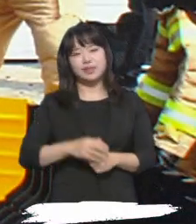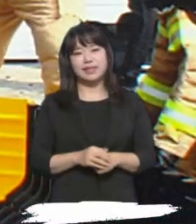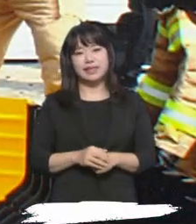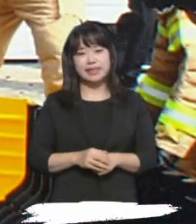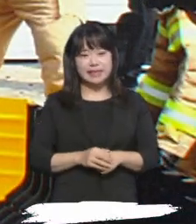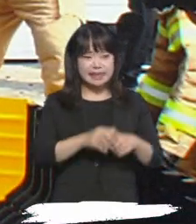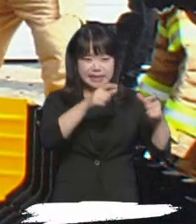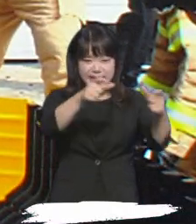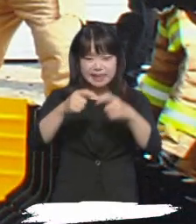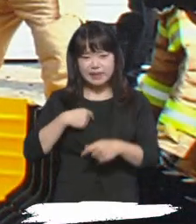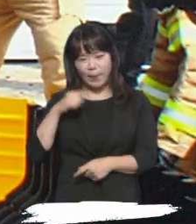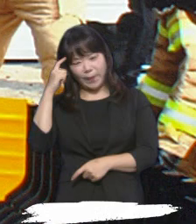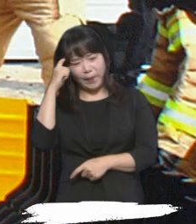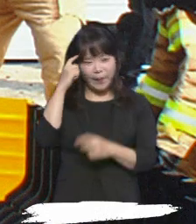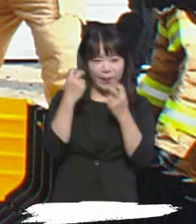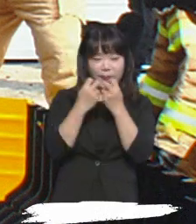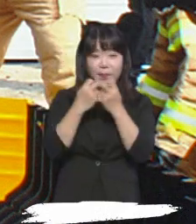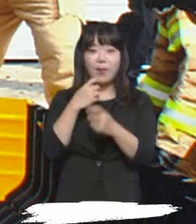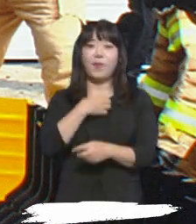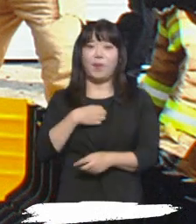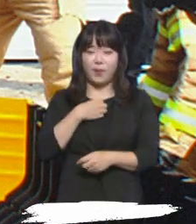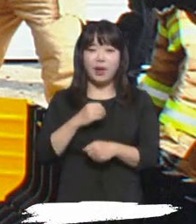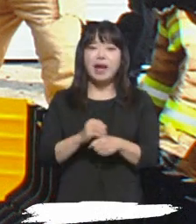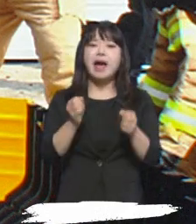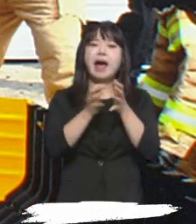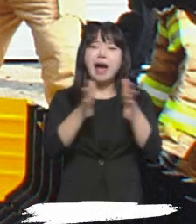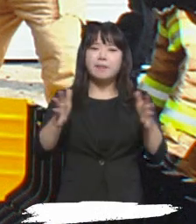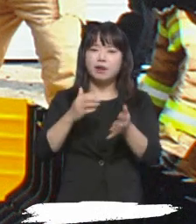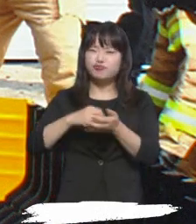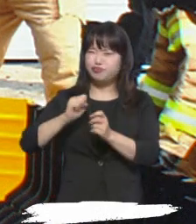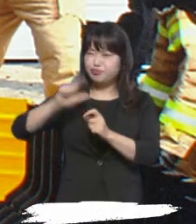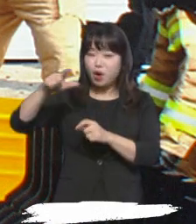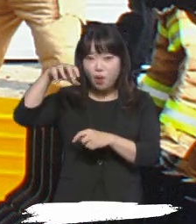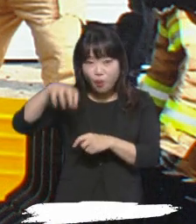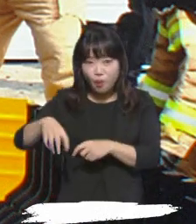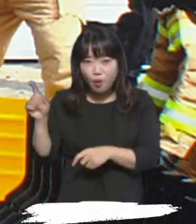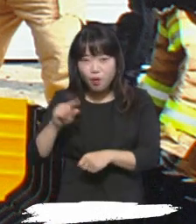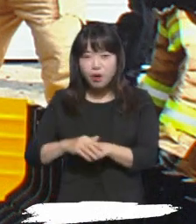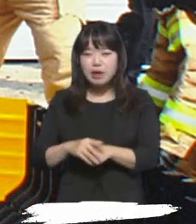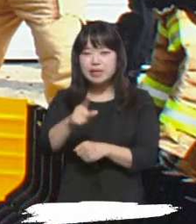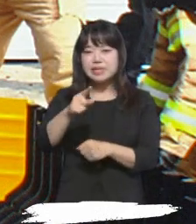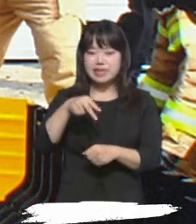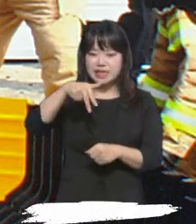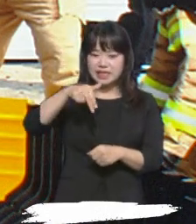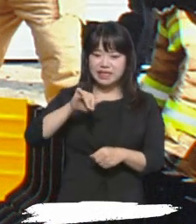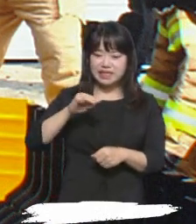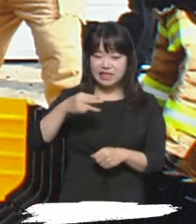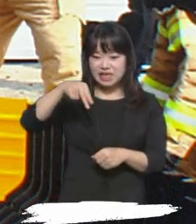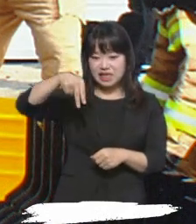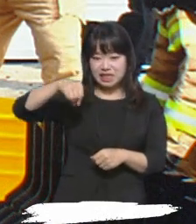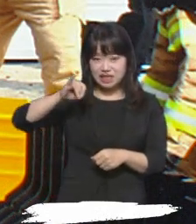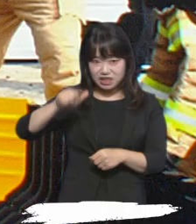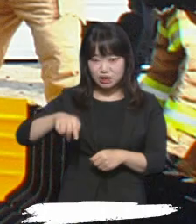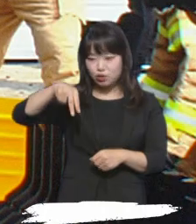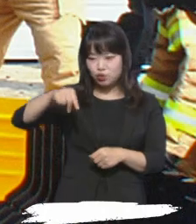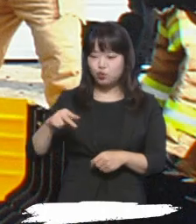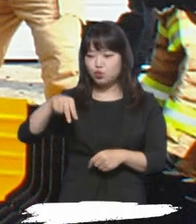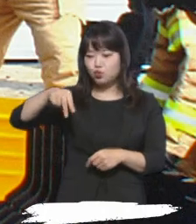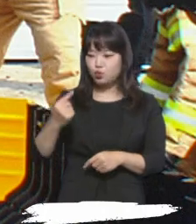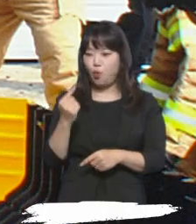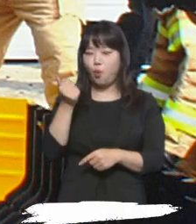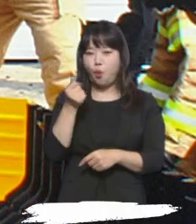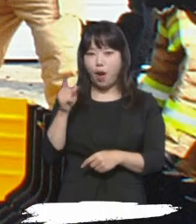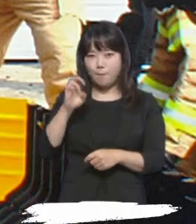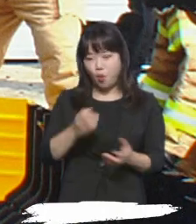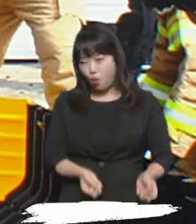지자체마다 고민이 큰 가운데 아파트 비중이 높은 일부 자치구에서는 질식 소화포를 지원하는 방안이 추진되고 있습니다.